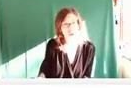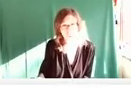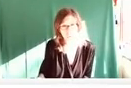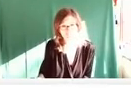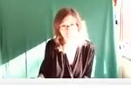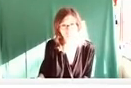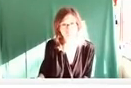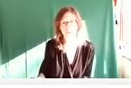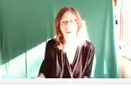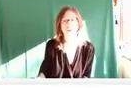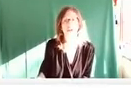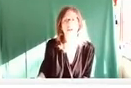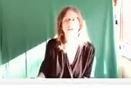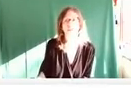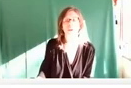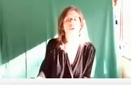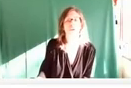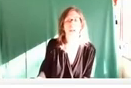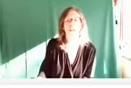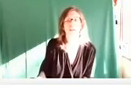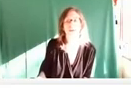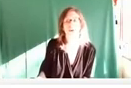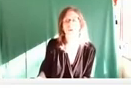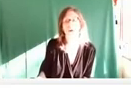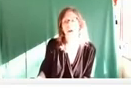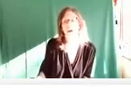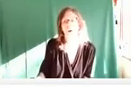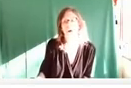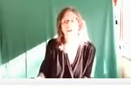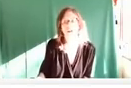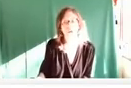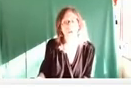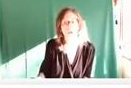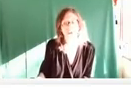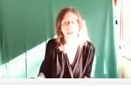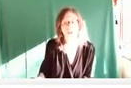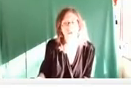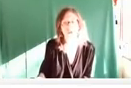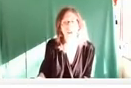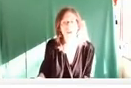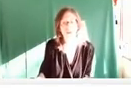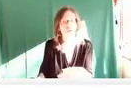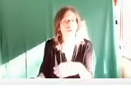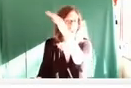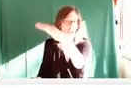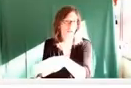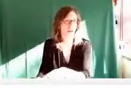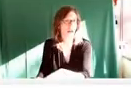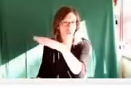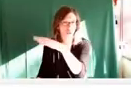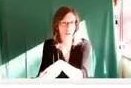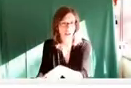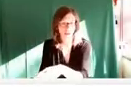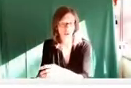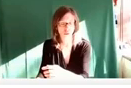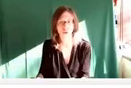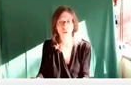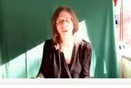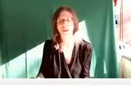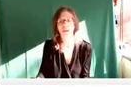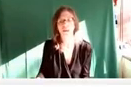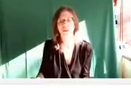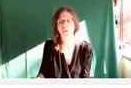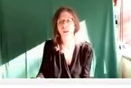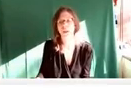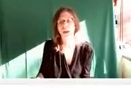sciences économiques, beaucoup, ça fait longtemps qu'ils se penchent sur la question. En sciences politiques, ça c'est un article, toutes les références sont à la fin du document